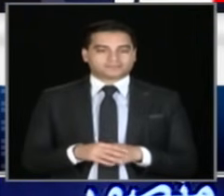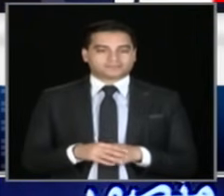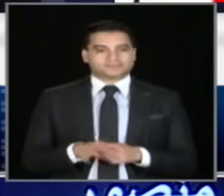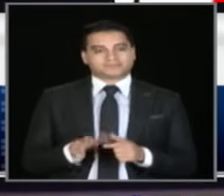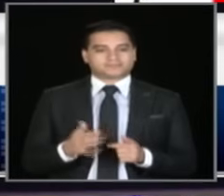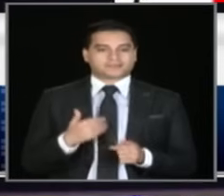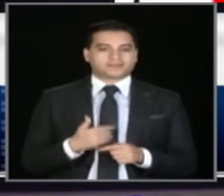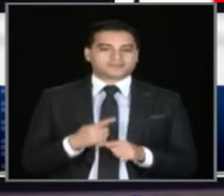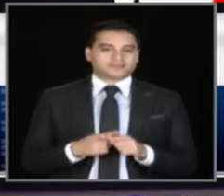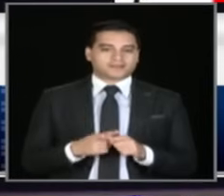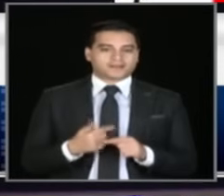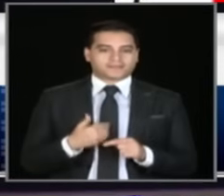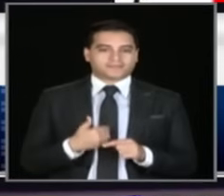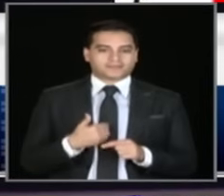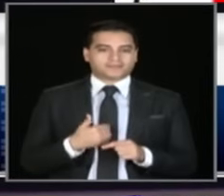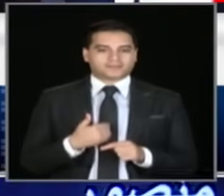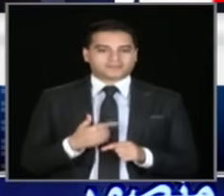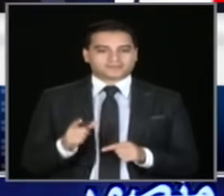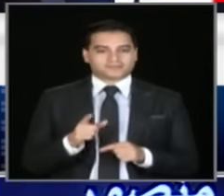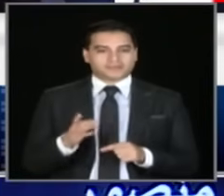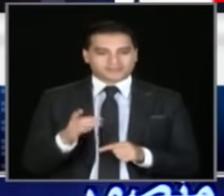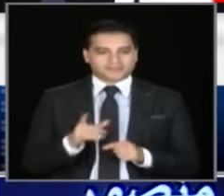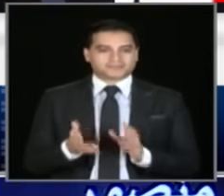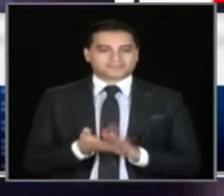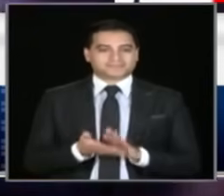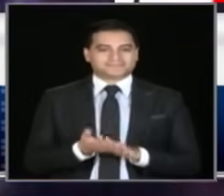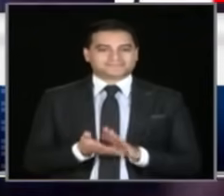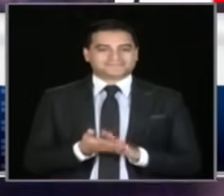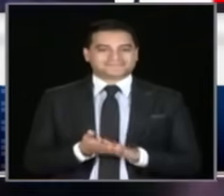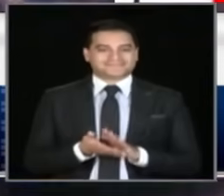تعتقد غلط. بس انا اعتقد صح. إجابة